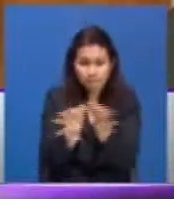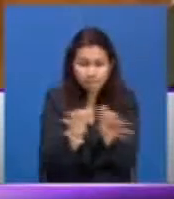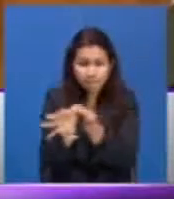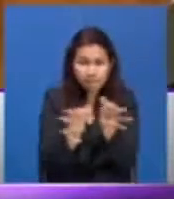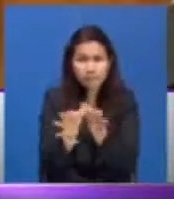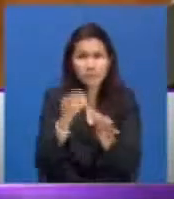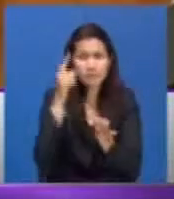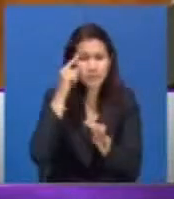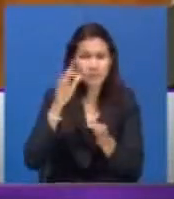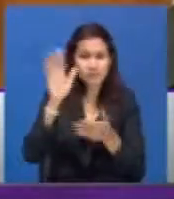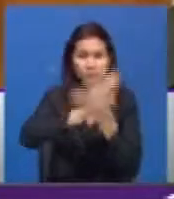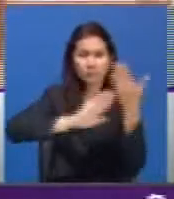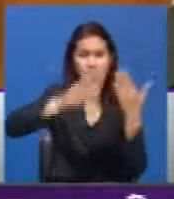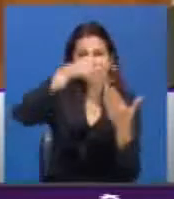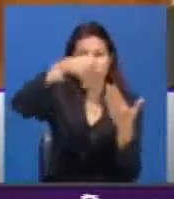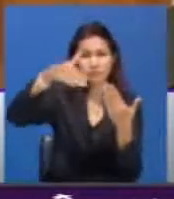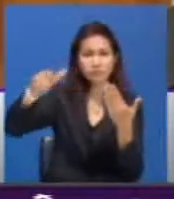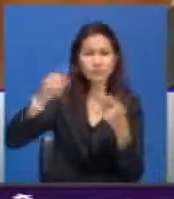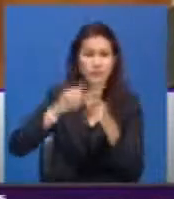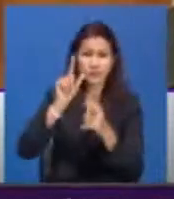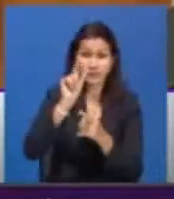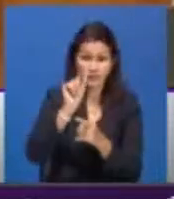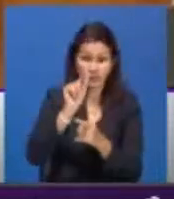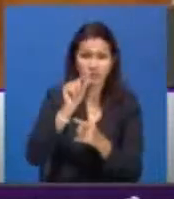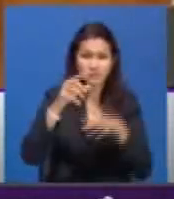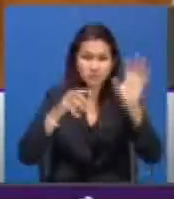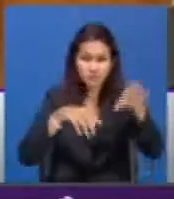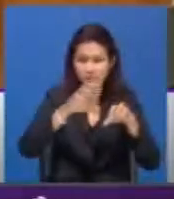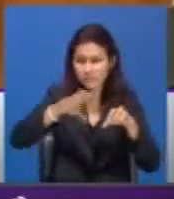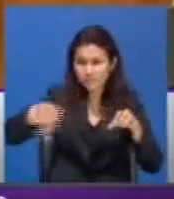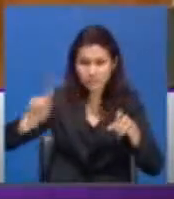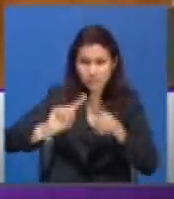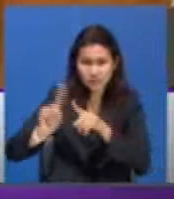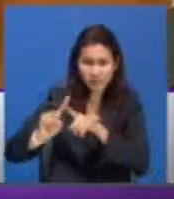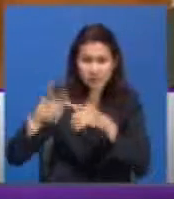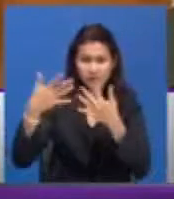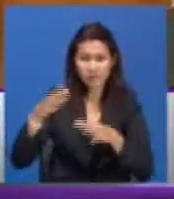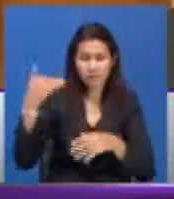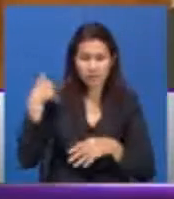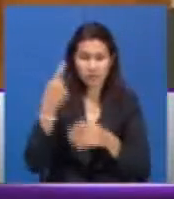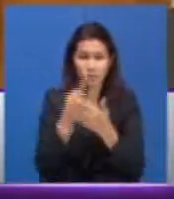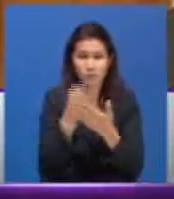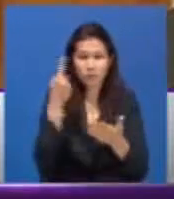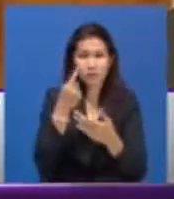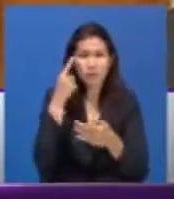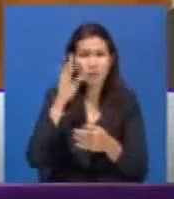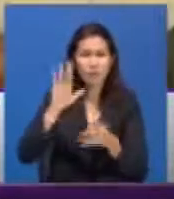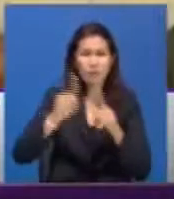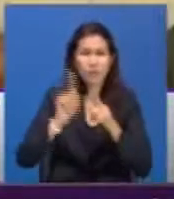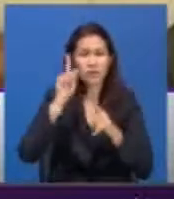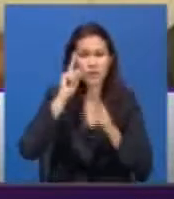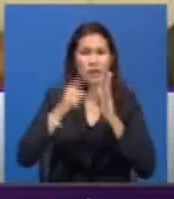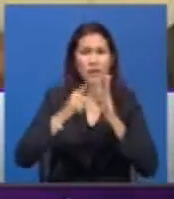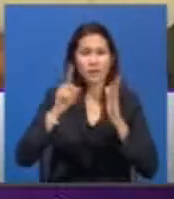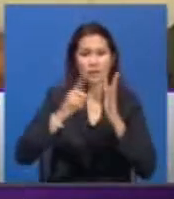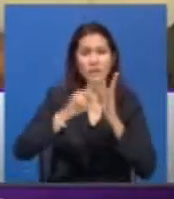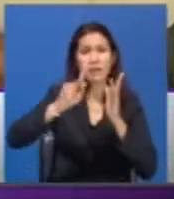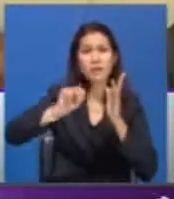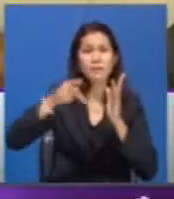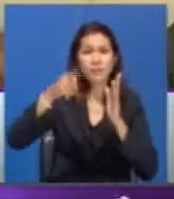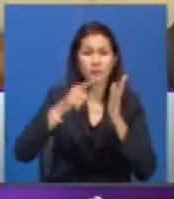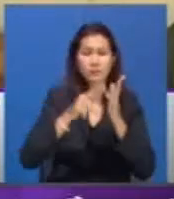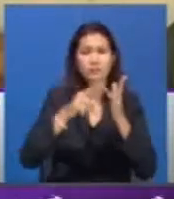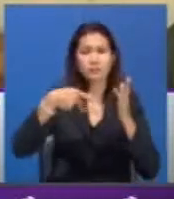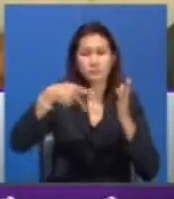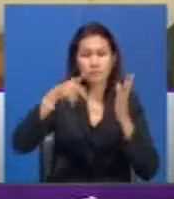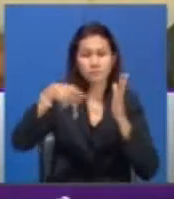ยทูตทหารต่างประเทศ20ประเทศและผู้แทนประเทศที่ไม่มีผู้ช่วยทูตทหารอีก5ประเทศนะคะคืออิสราเอลเนปาลบังกลาเทศ